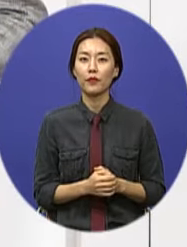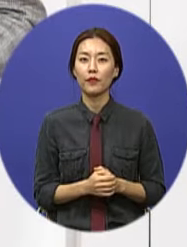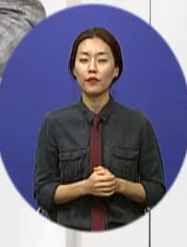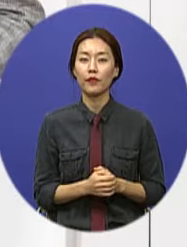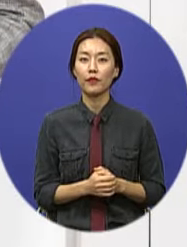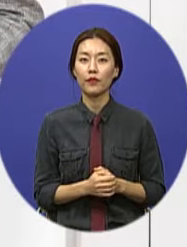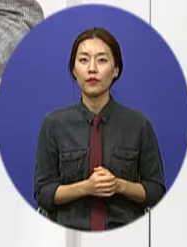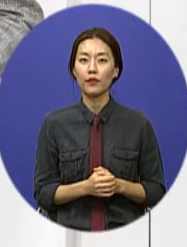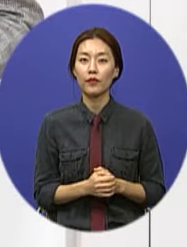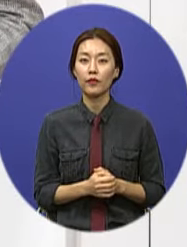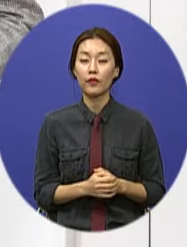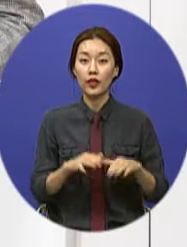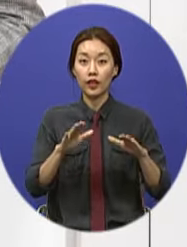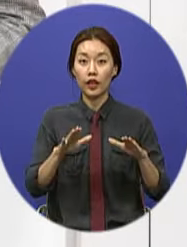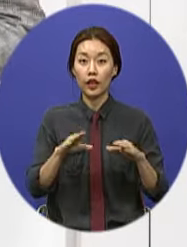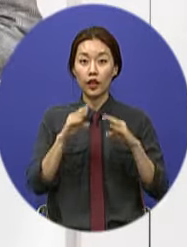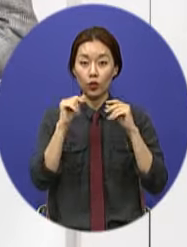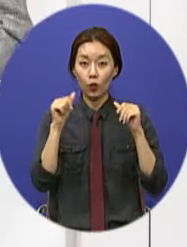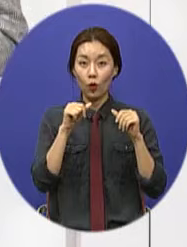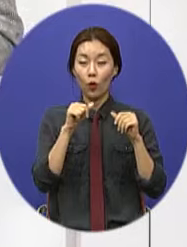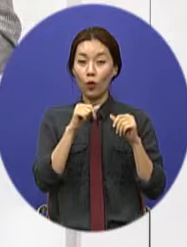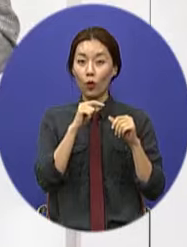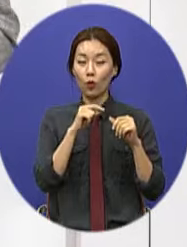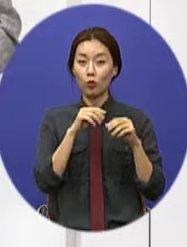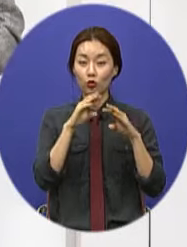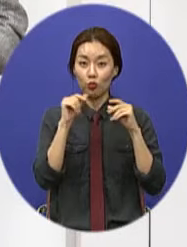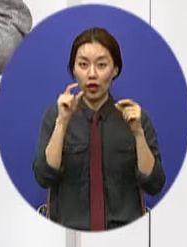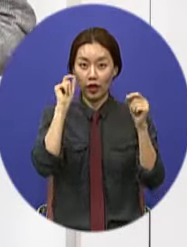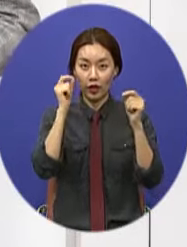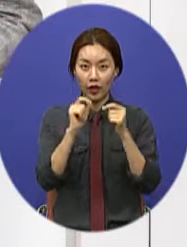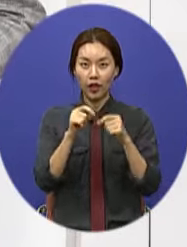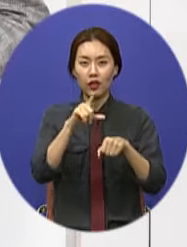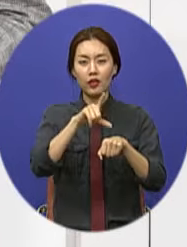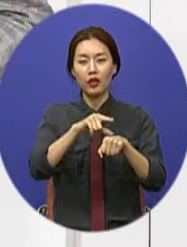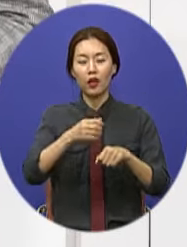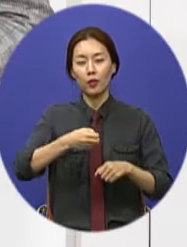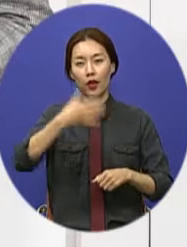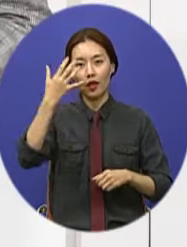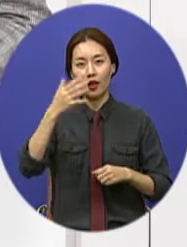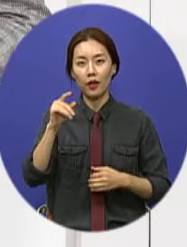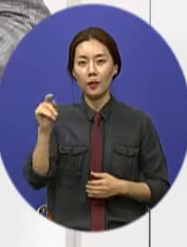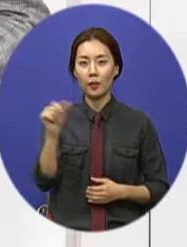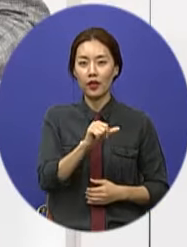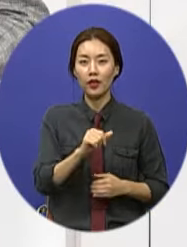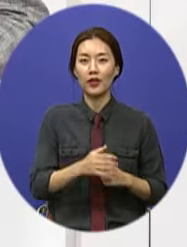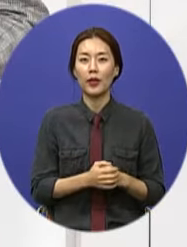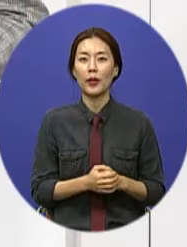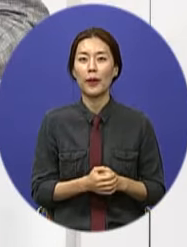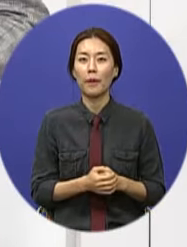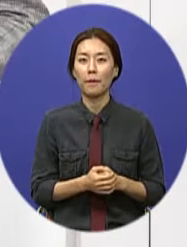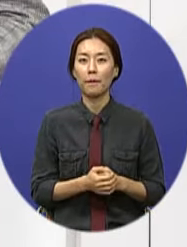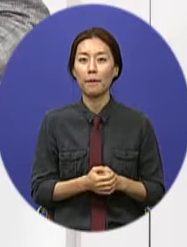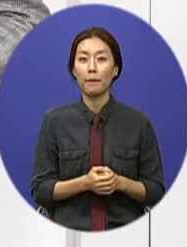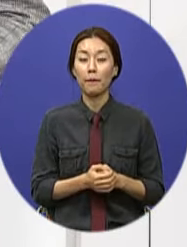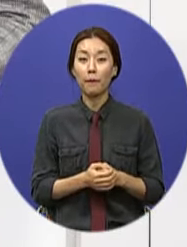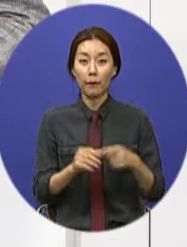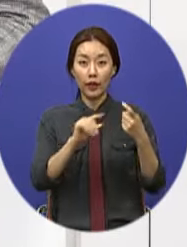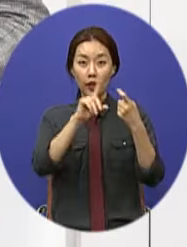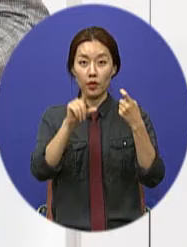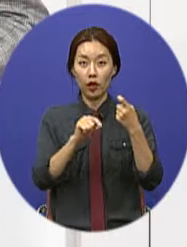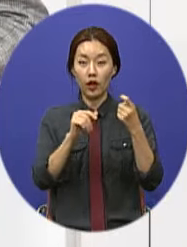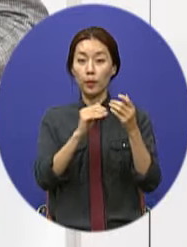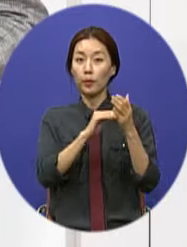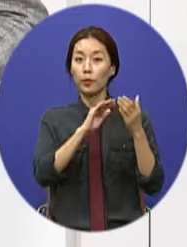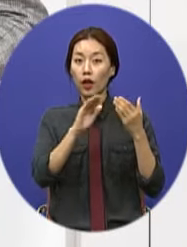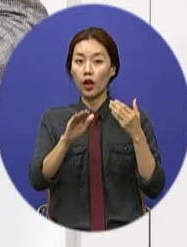자, 이제 주말이 또 다가왔습니다. 시간 정말 빨리 가죠. 그래요. 네, 이제 요달 지나고